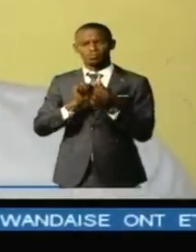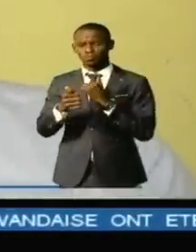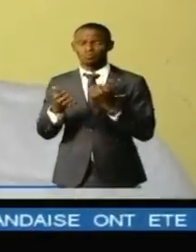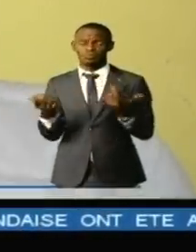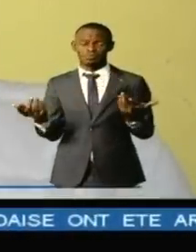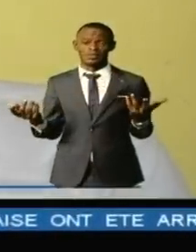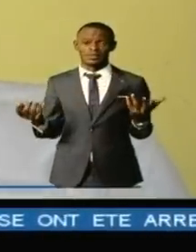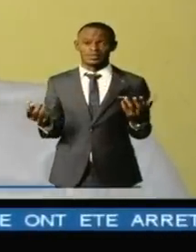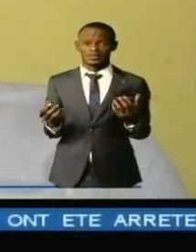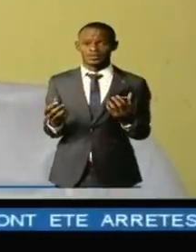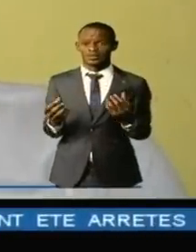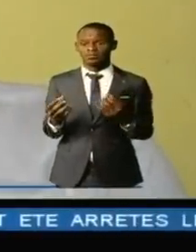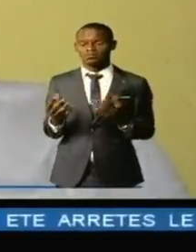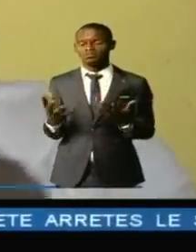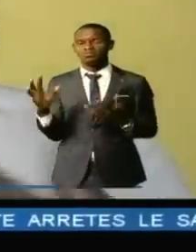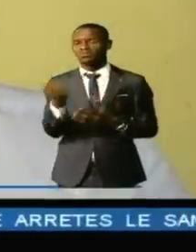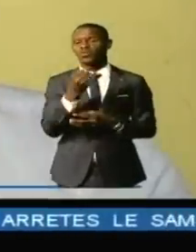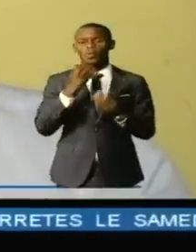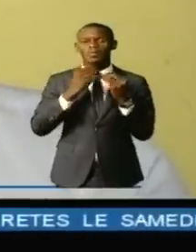difficile.